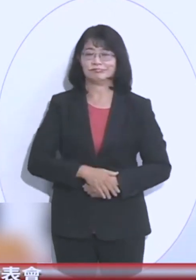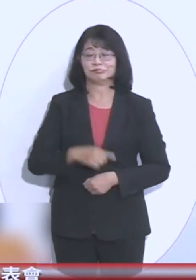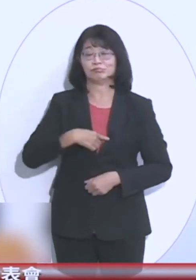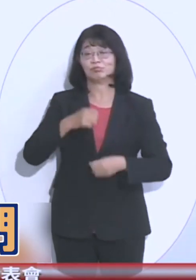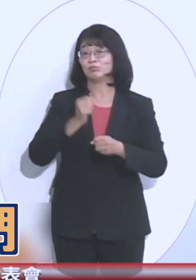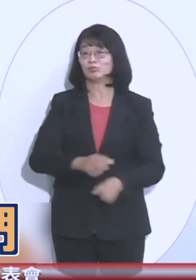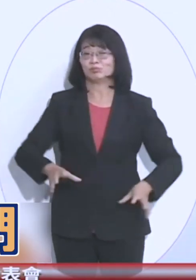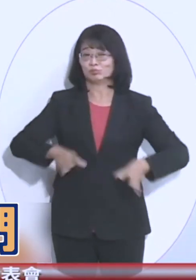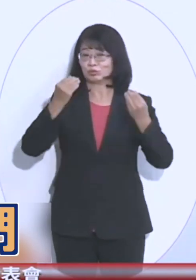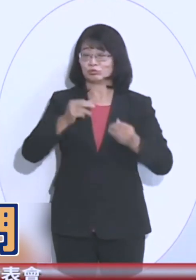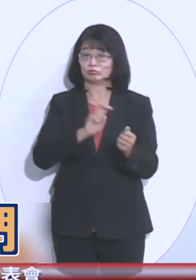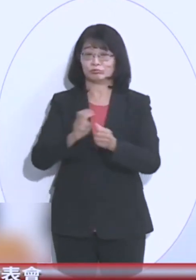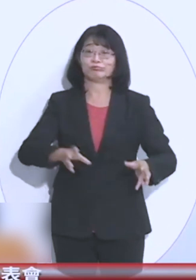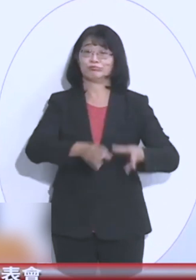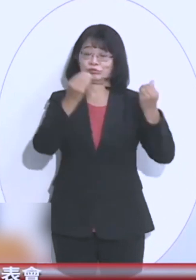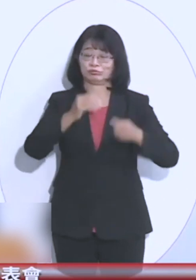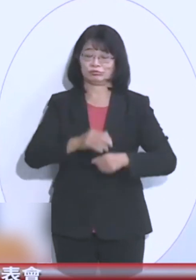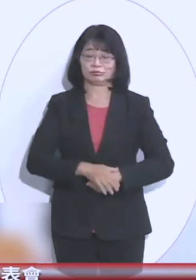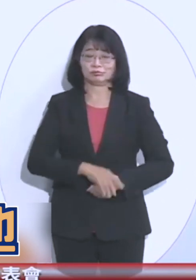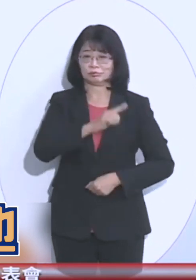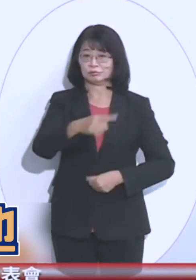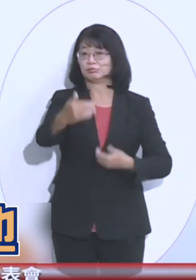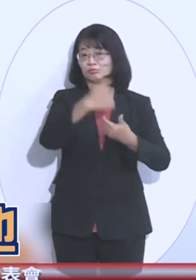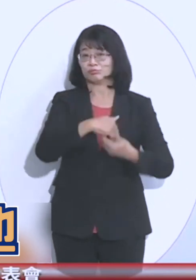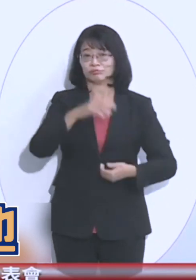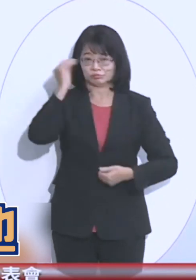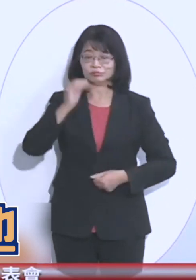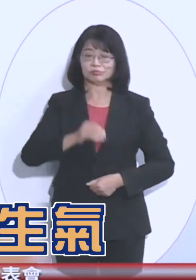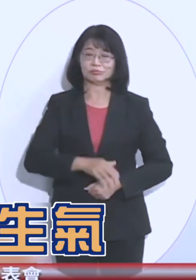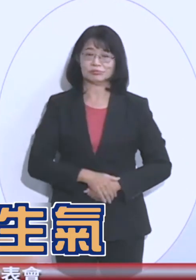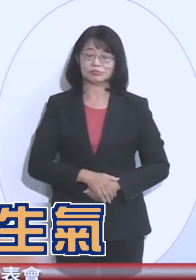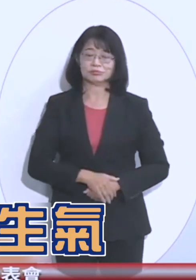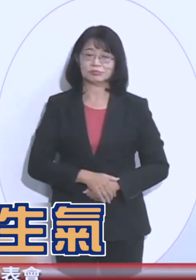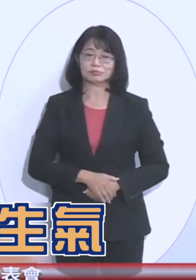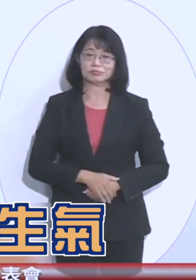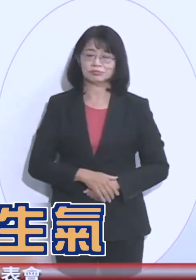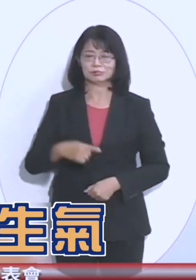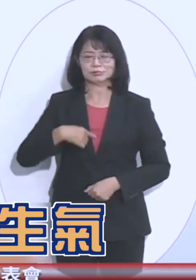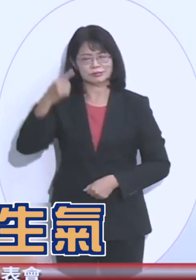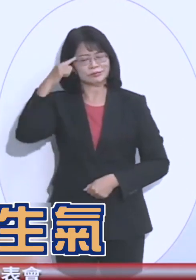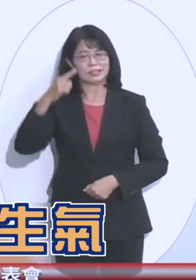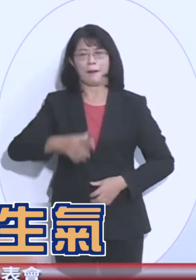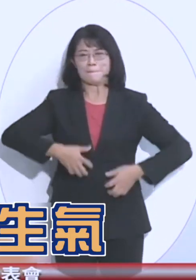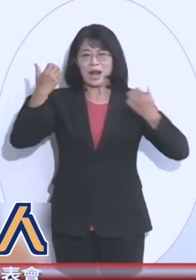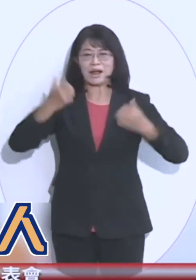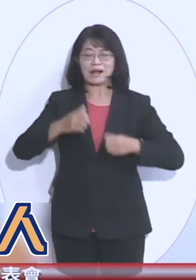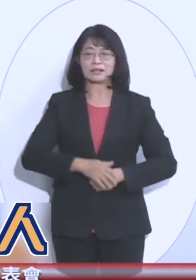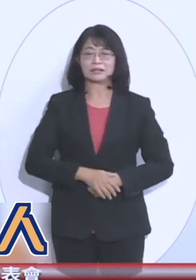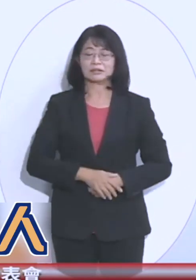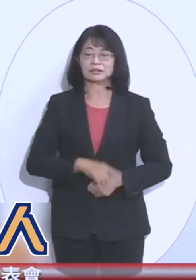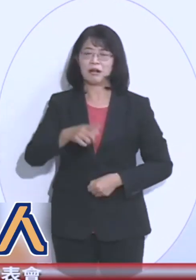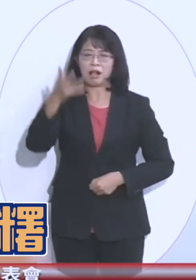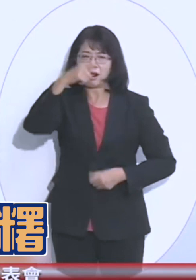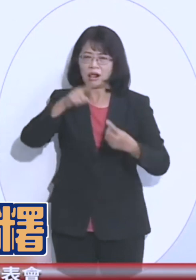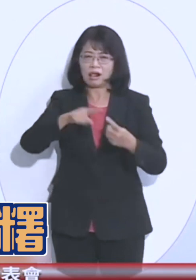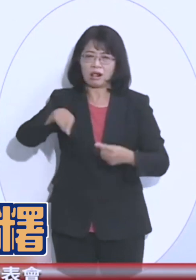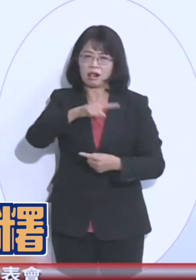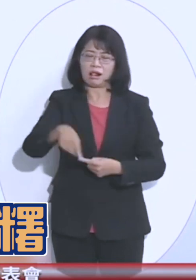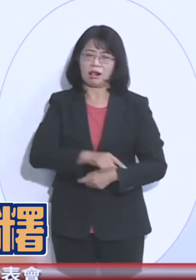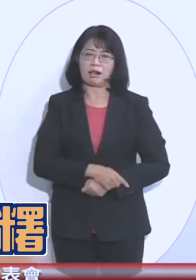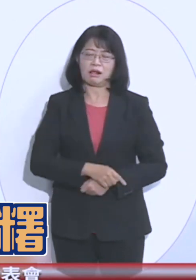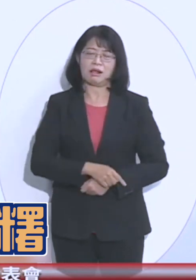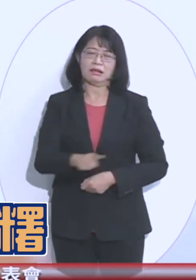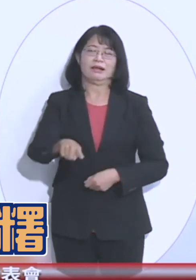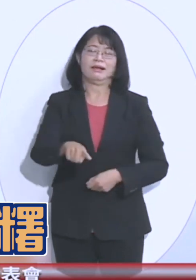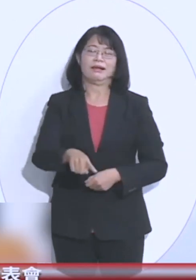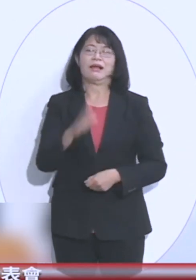志，唔免照顾你，讲恁的票会搁甲断落去，所以梁家也感觉真受气，伊甲咱的老人当作软干